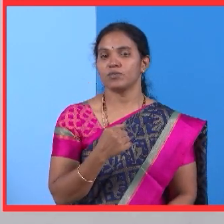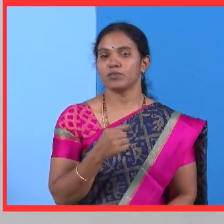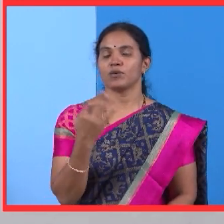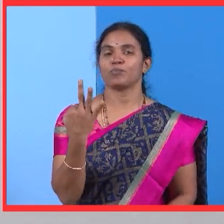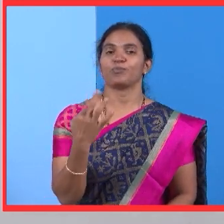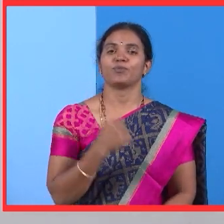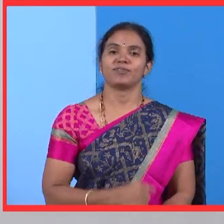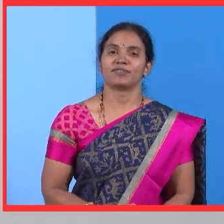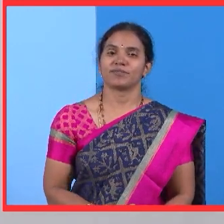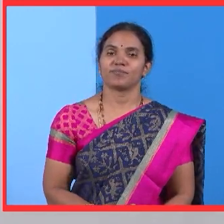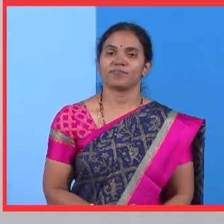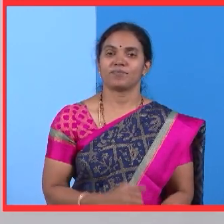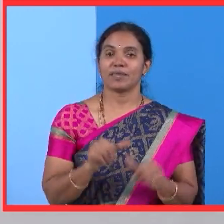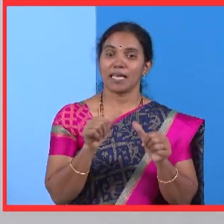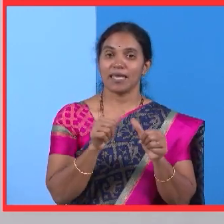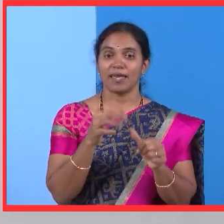இதுதான் ஏ என்ற புள்ளியினுடைய